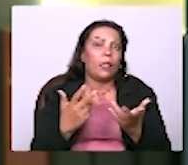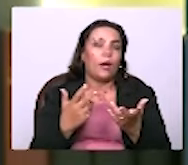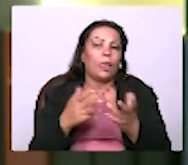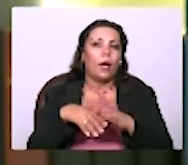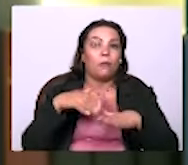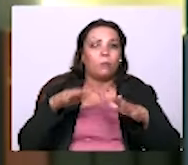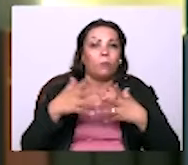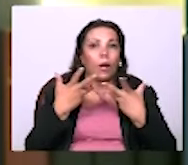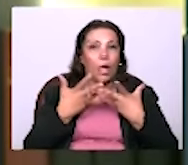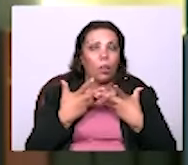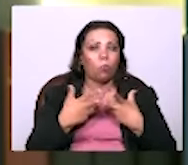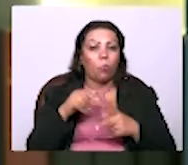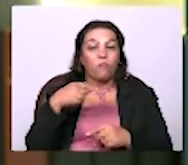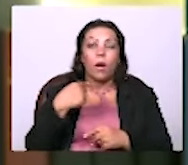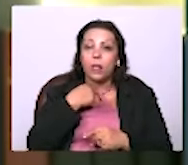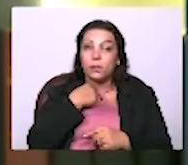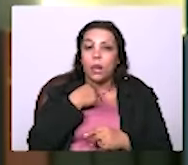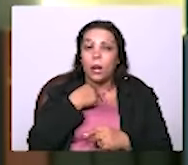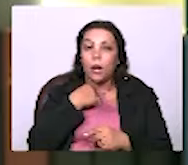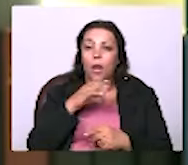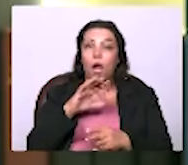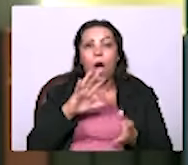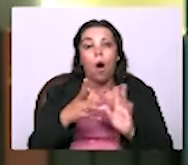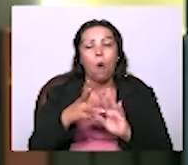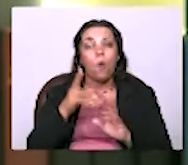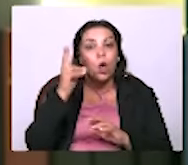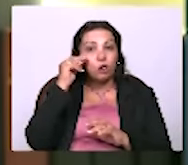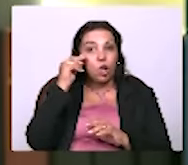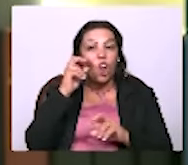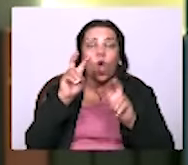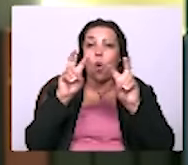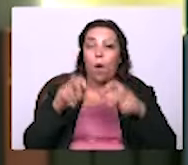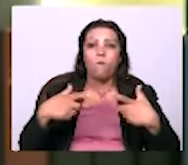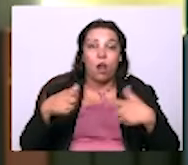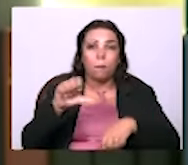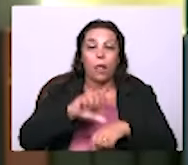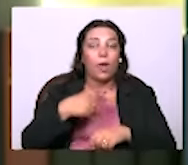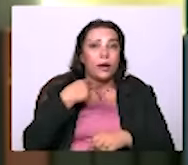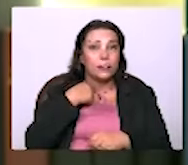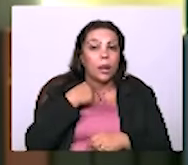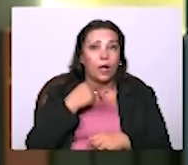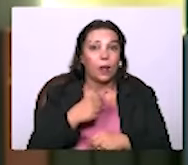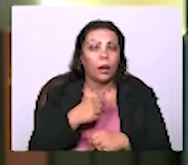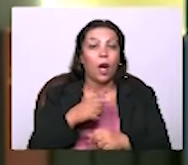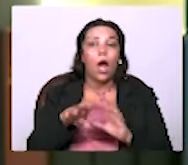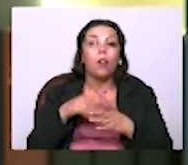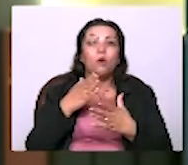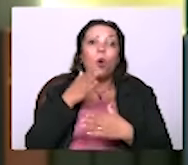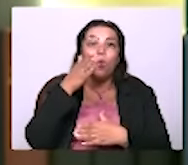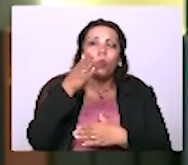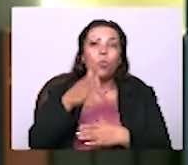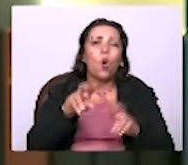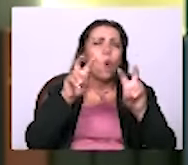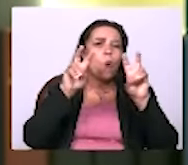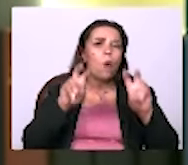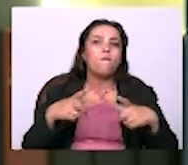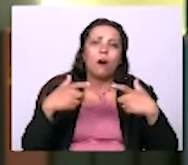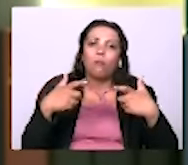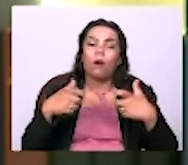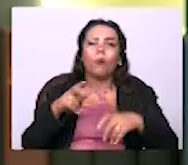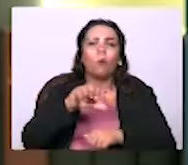ستهد في غزه هل اسرائيل ستوقف العدوان على غزه هل سنصل الى وقف اطلاق النار